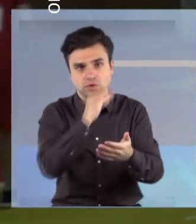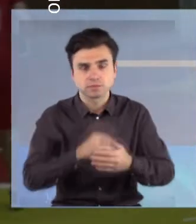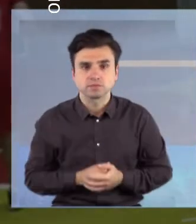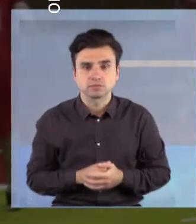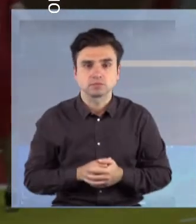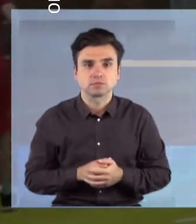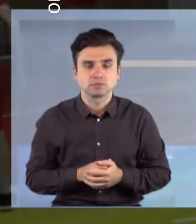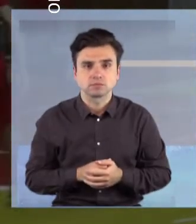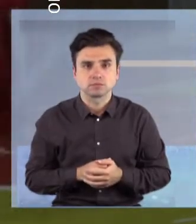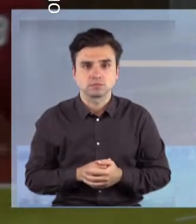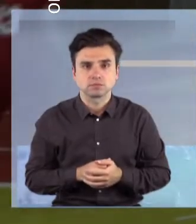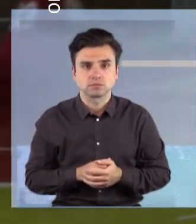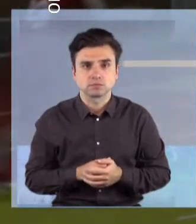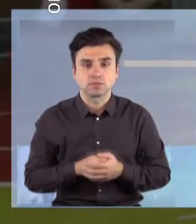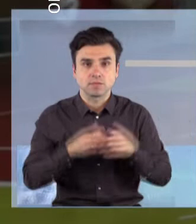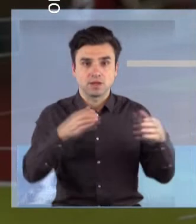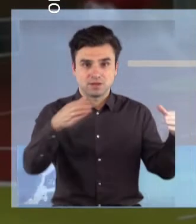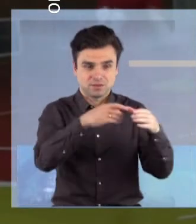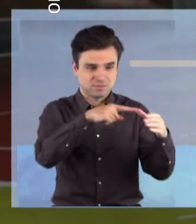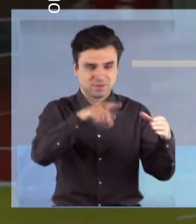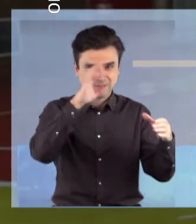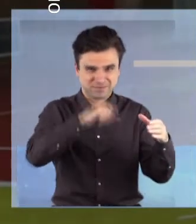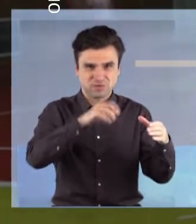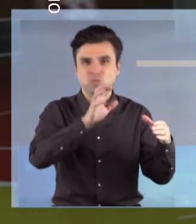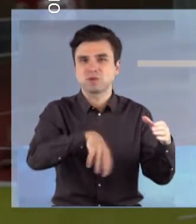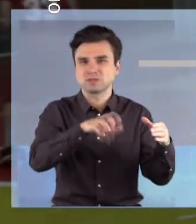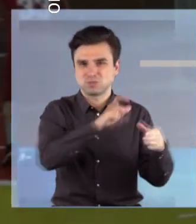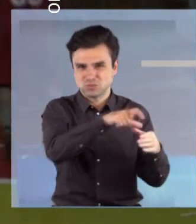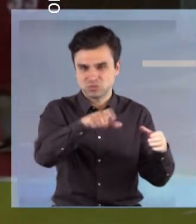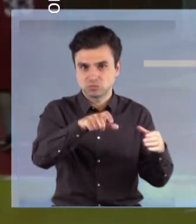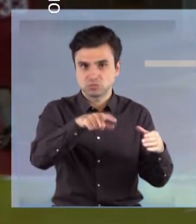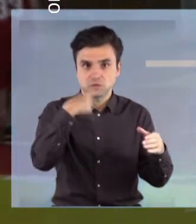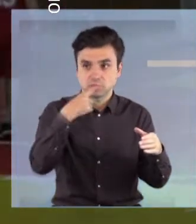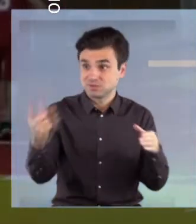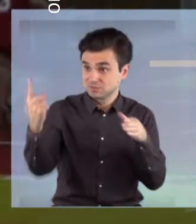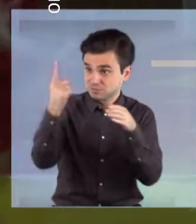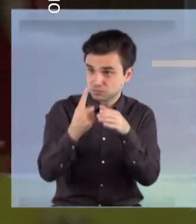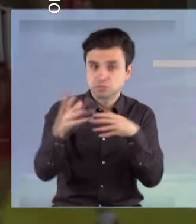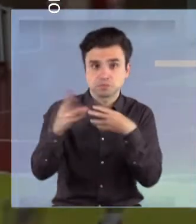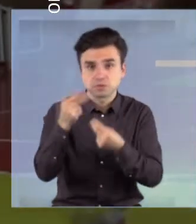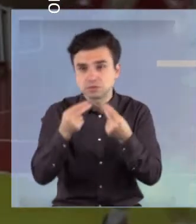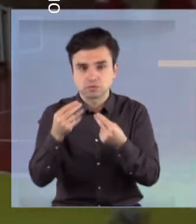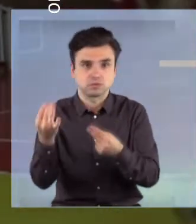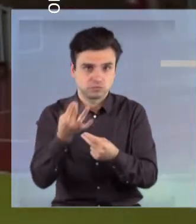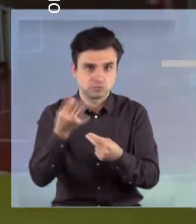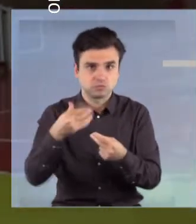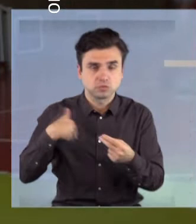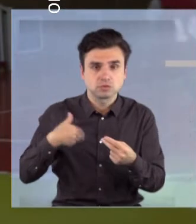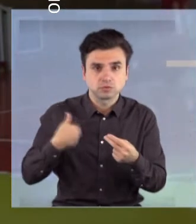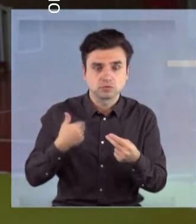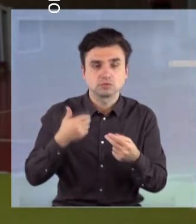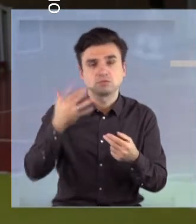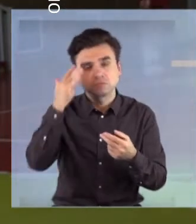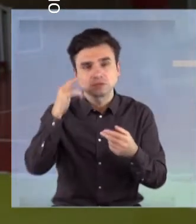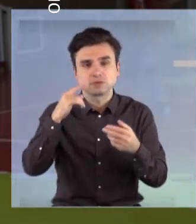будущее хорошим уроком. Тобто першу гру проіграли, хоча настраювалися дуже серйозно і, ну, може, або перенастроїлися,